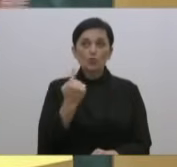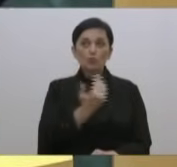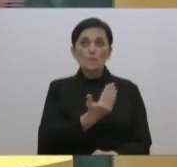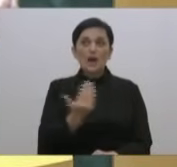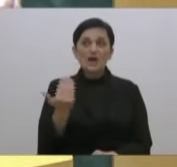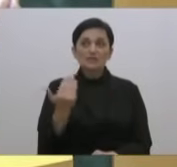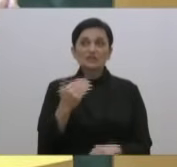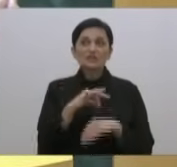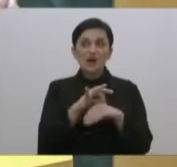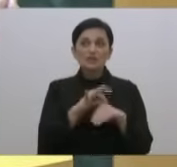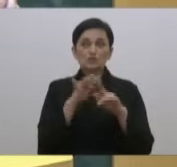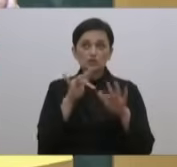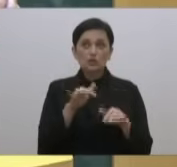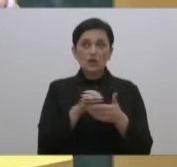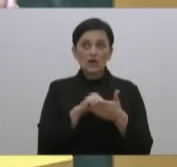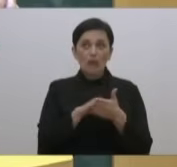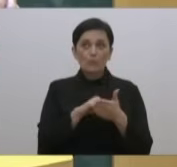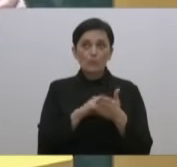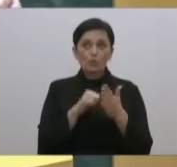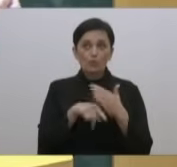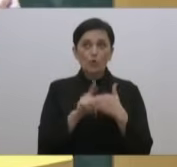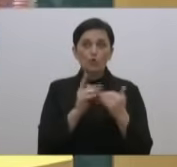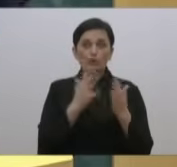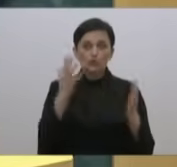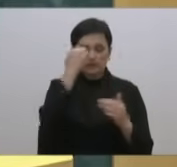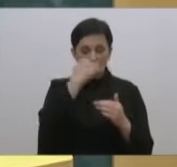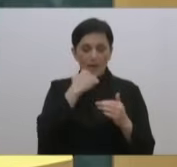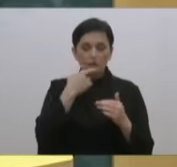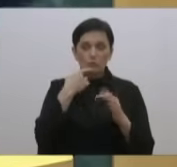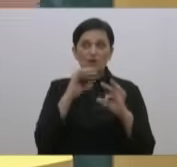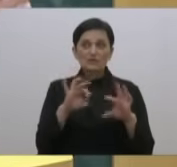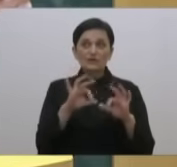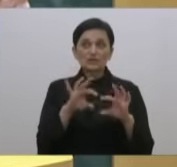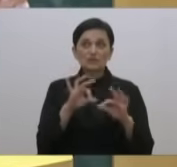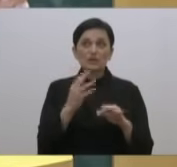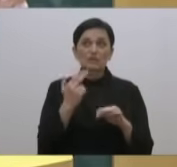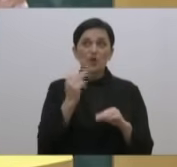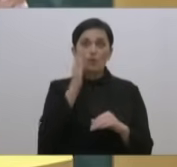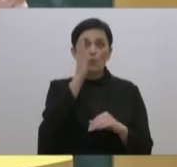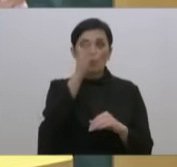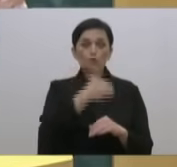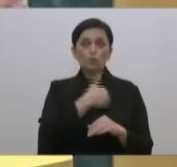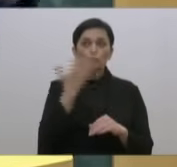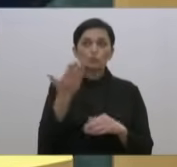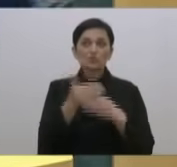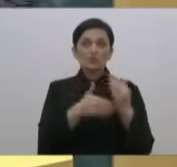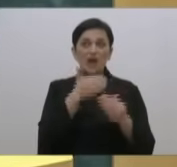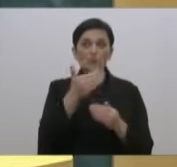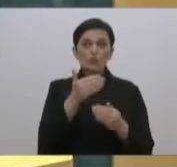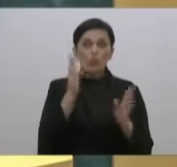mati gatseuli sakmianebis gamo did madlobas vetqvi da momavalshi usureb